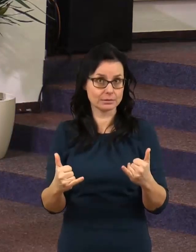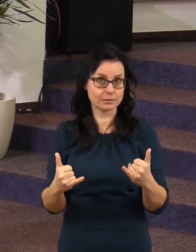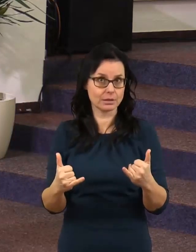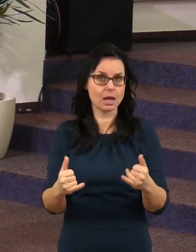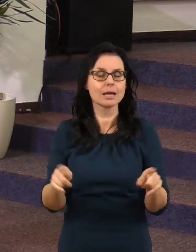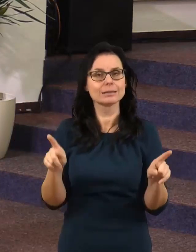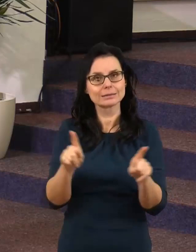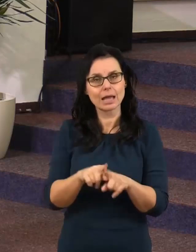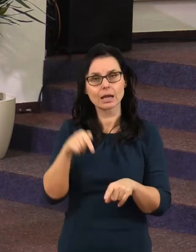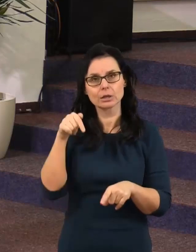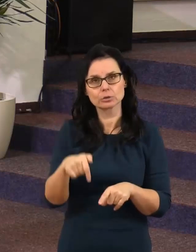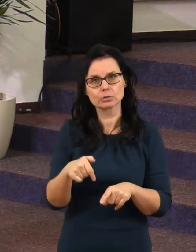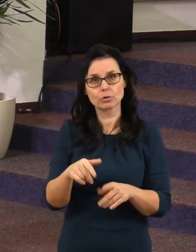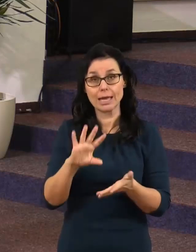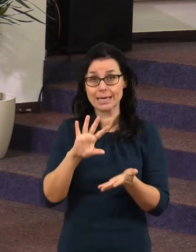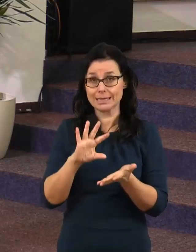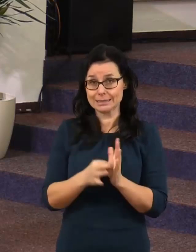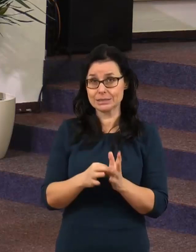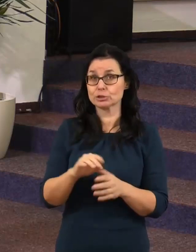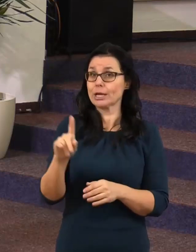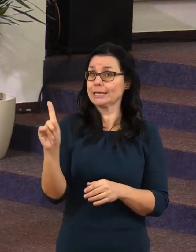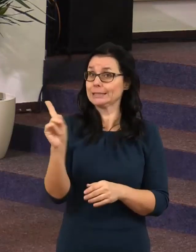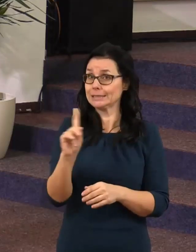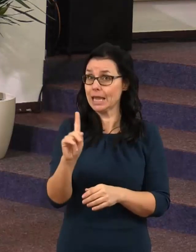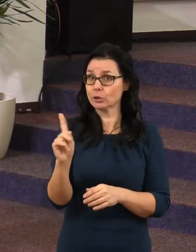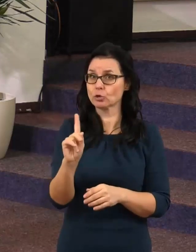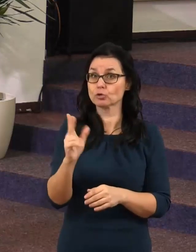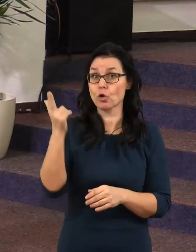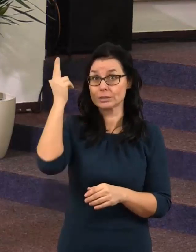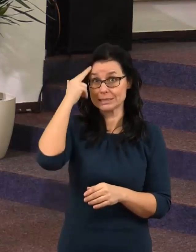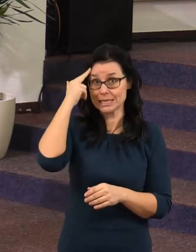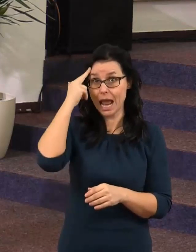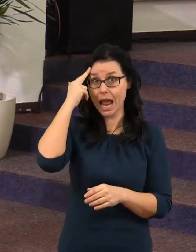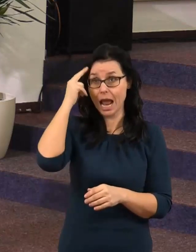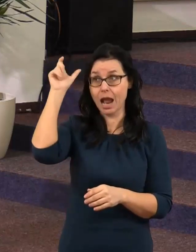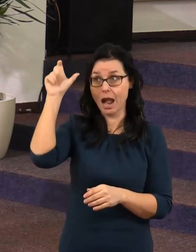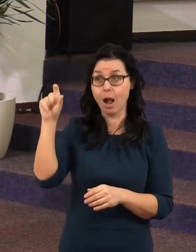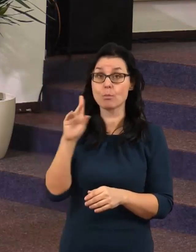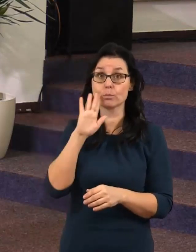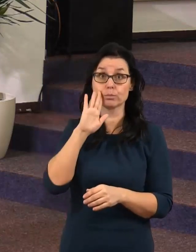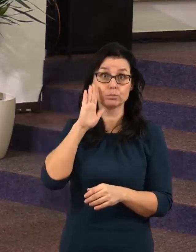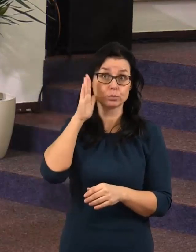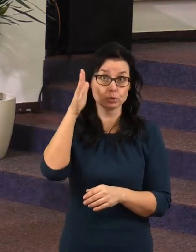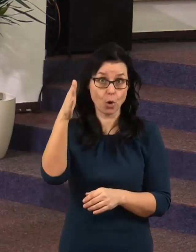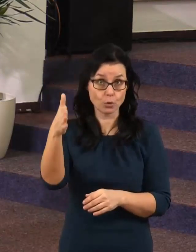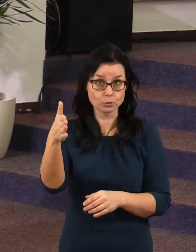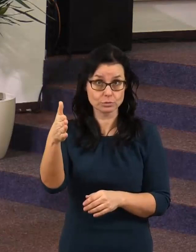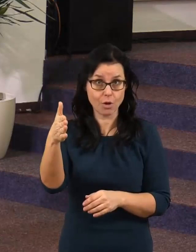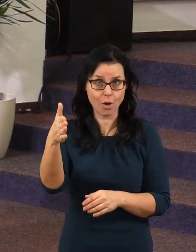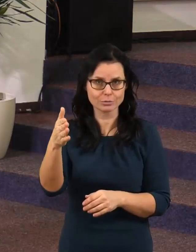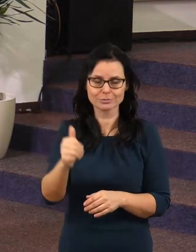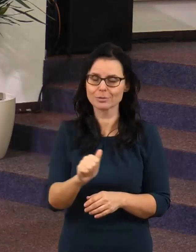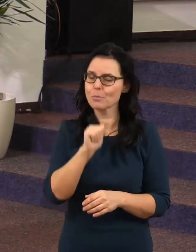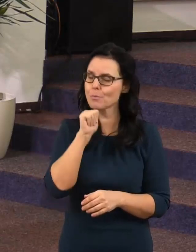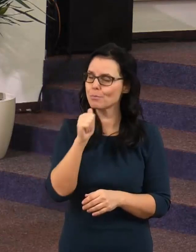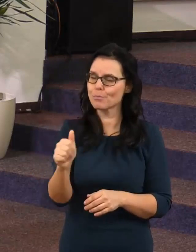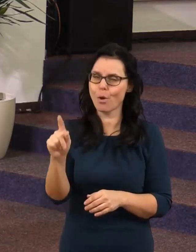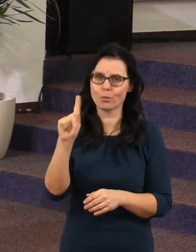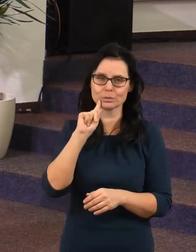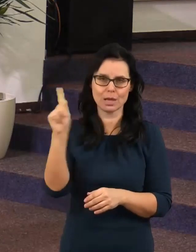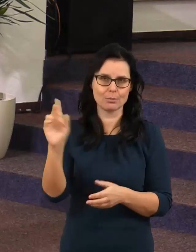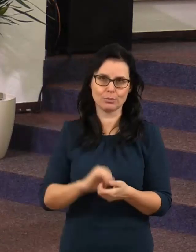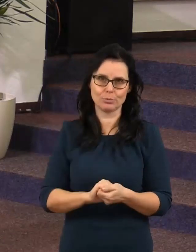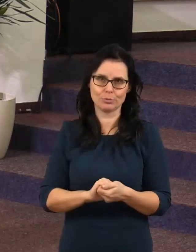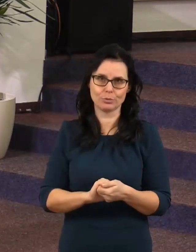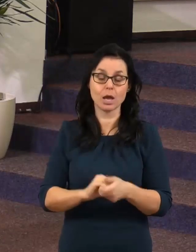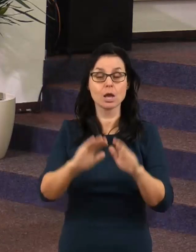že opravdu, jestli je někdo, kdo zná budoucnost, tak to může být jedině Pán Bůh. Zvu